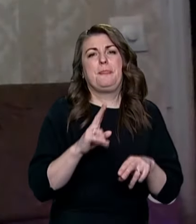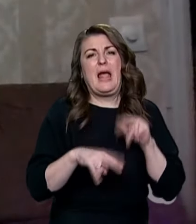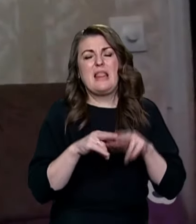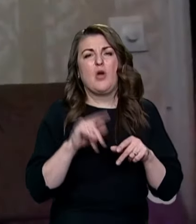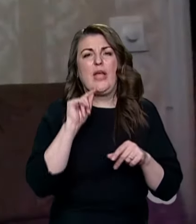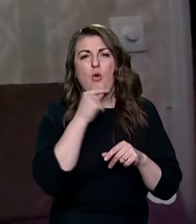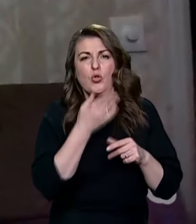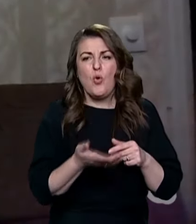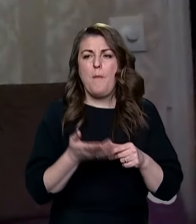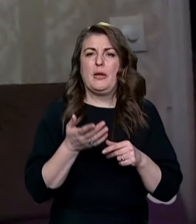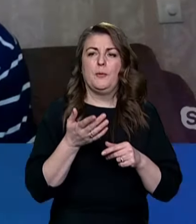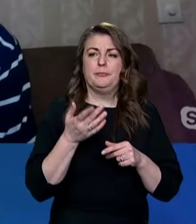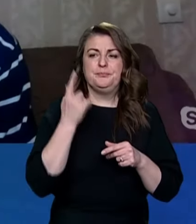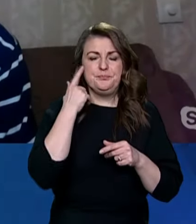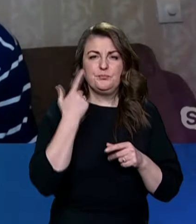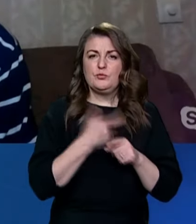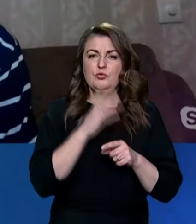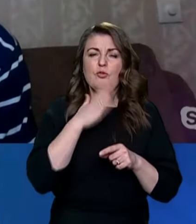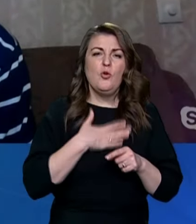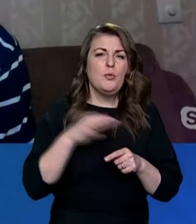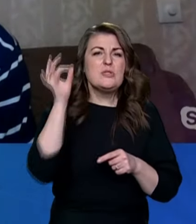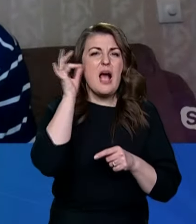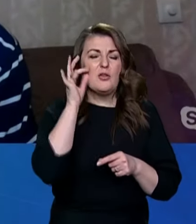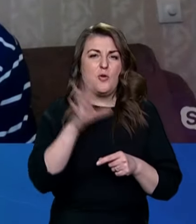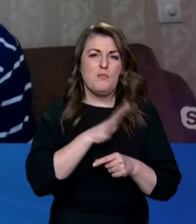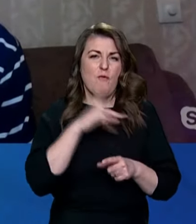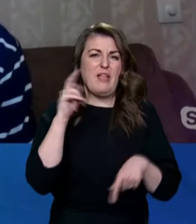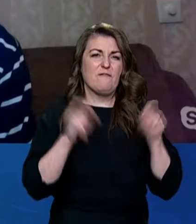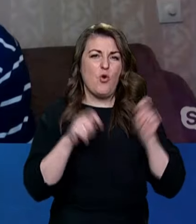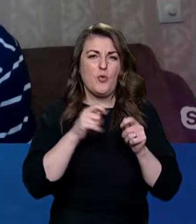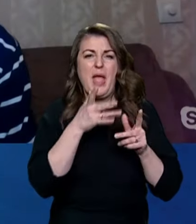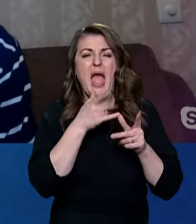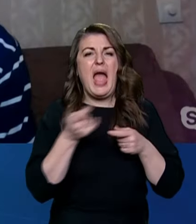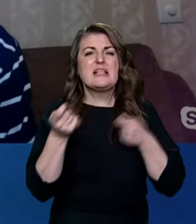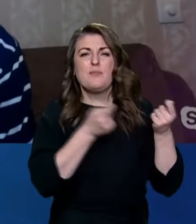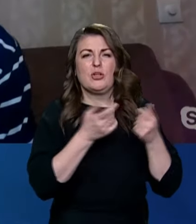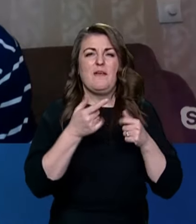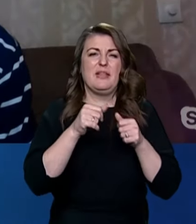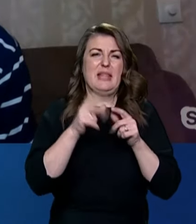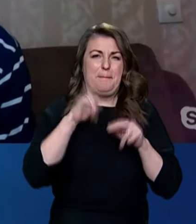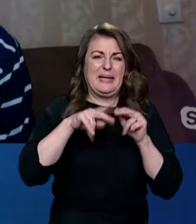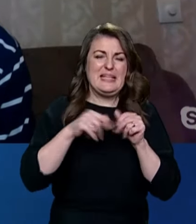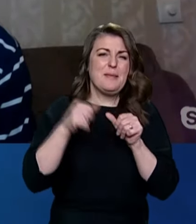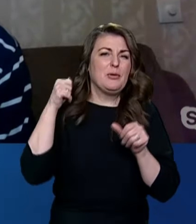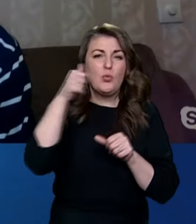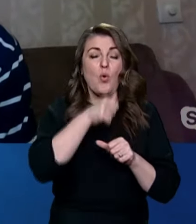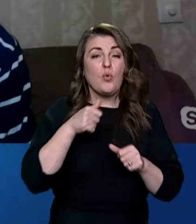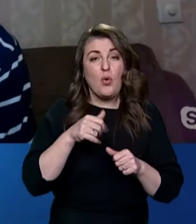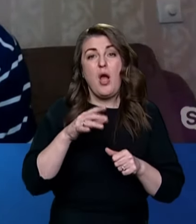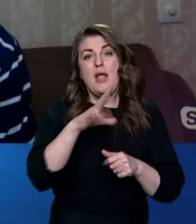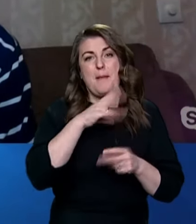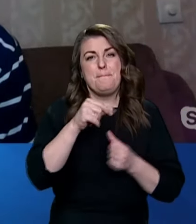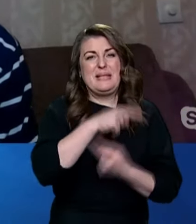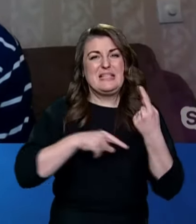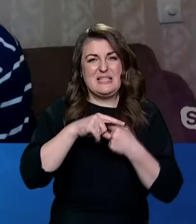налагодити економіку. Знаєте, ось дуже люблю згадувати, був на форумі експортерів наприкінці минулого року, і був